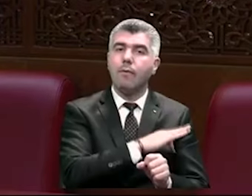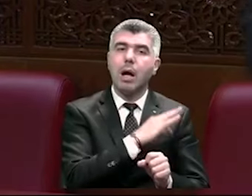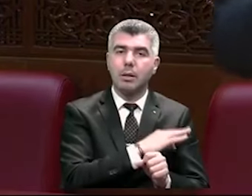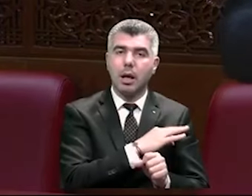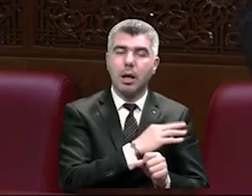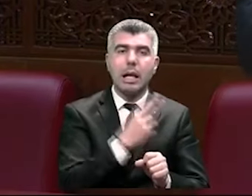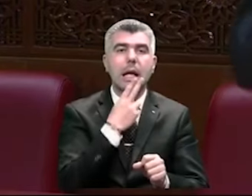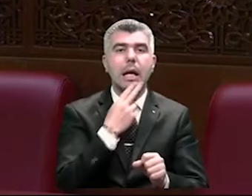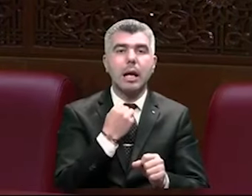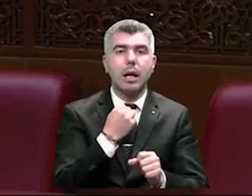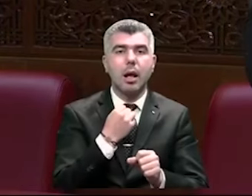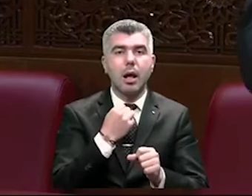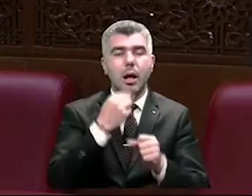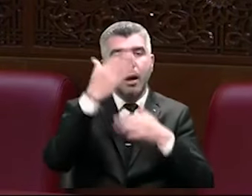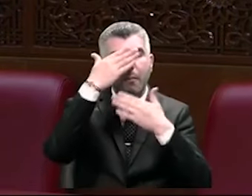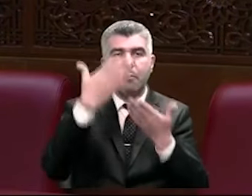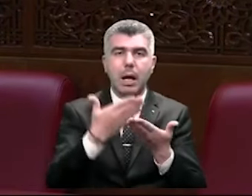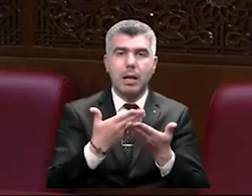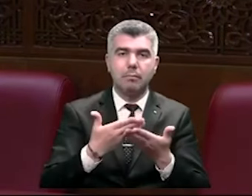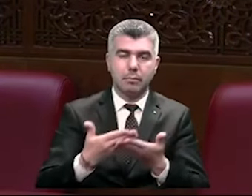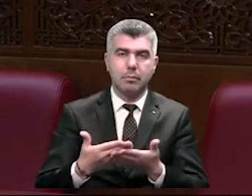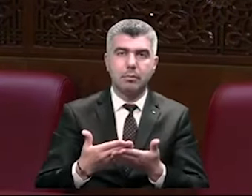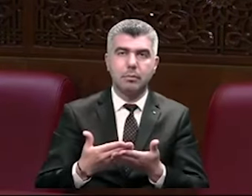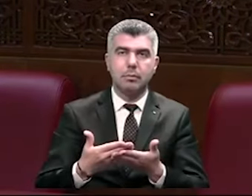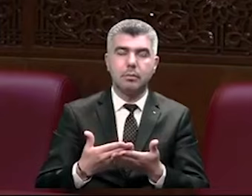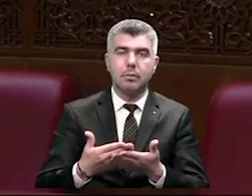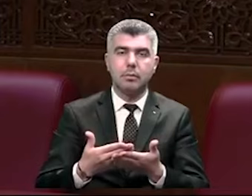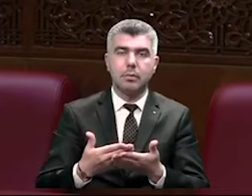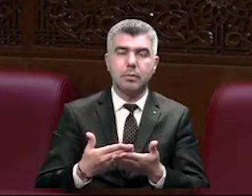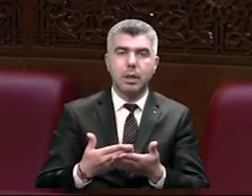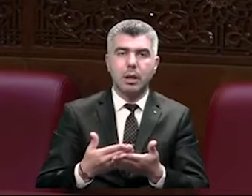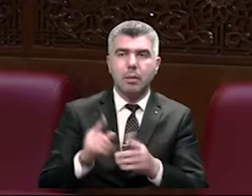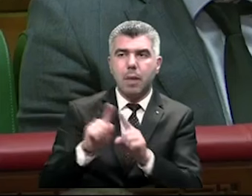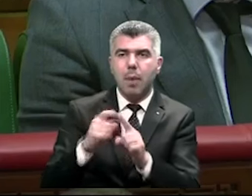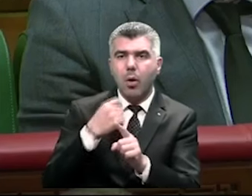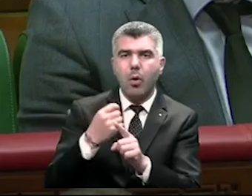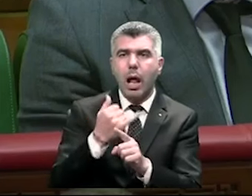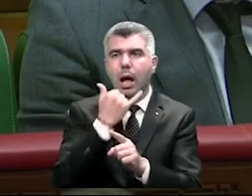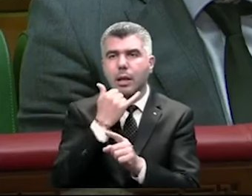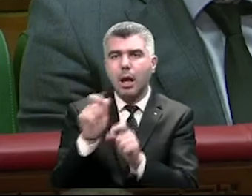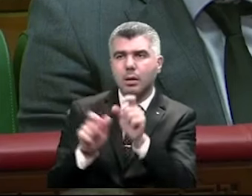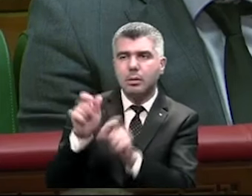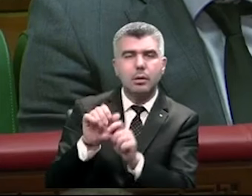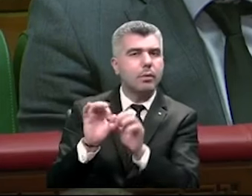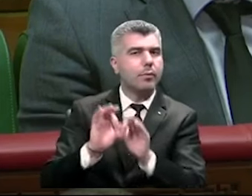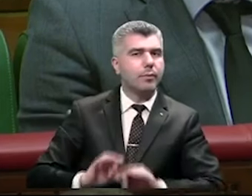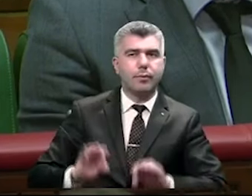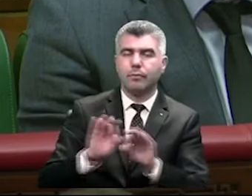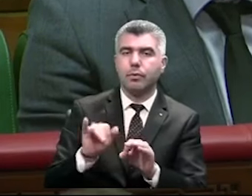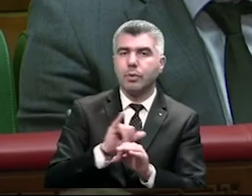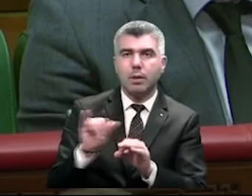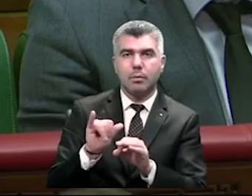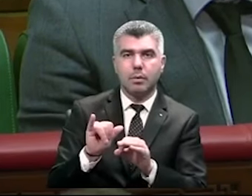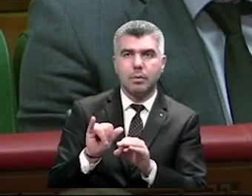لبلادنا انا كحسب شي واحد لكن كل ظرفيه خصنا ناخدوها بالحزم